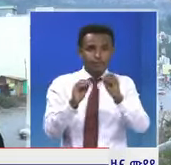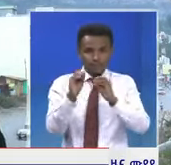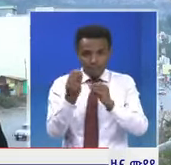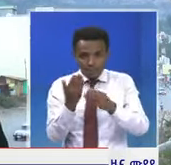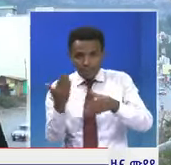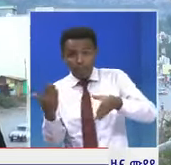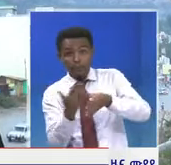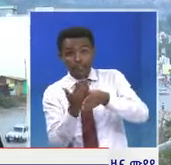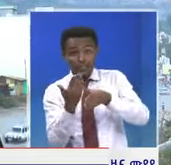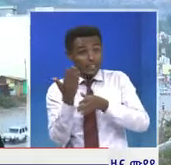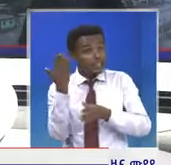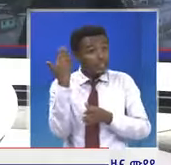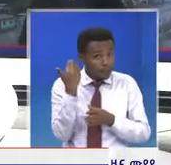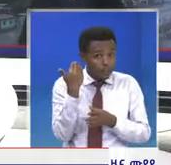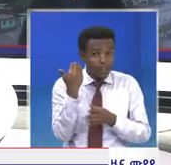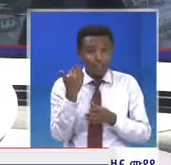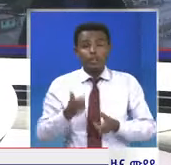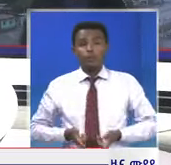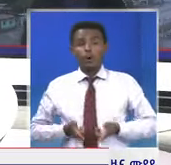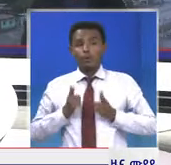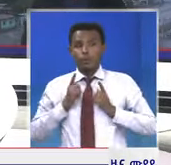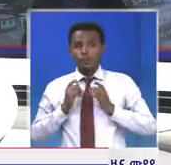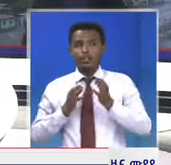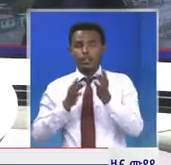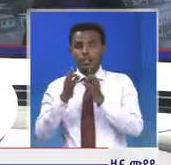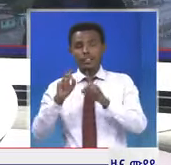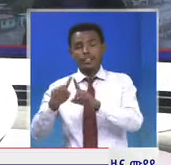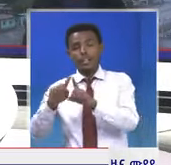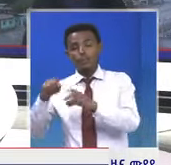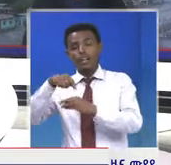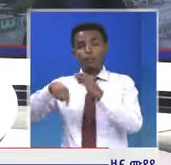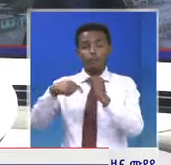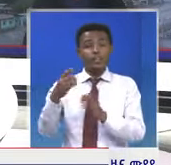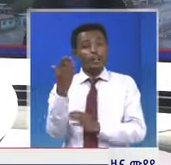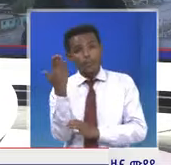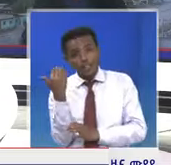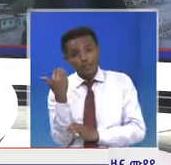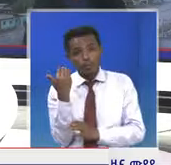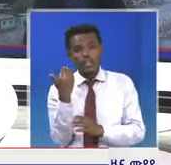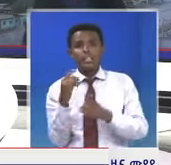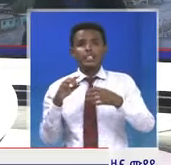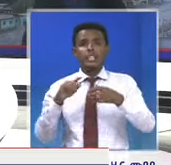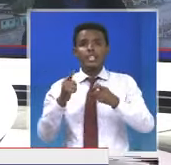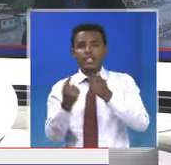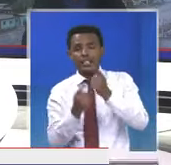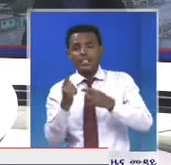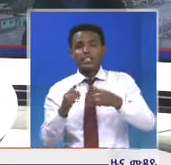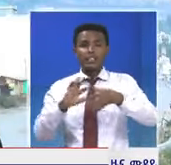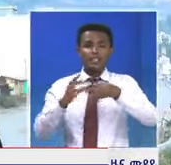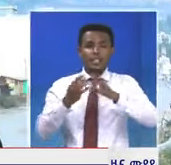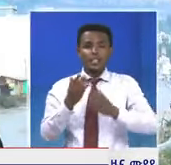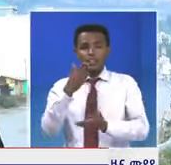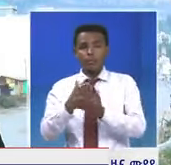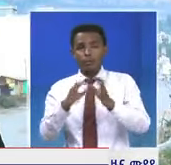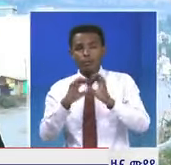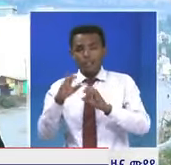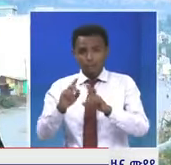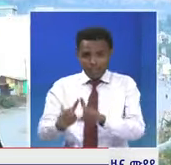ጥረት እንደነበረ ነው እንግዲህ ኗሮቹ የገለጹልን ከተለያዩ አካባቢዎች ጋር የነበራቸውን የንግድ ትስስር እንዲቆም በማድረግ